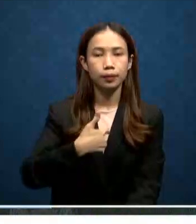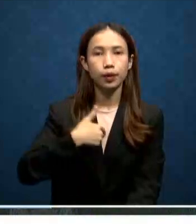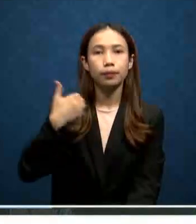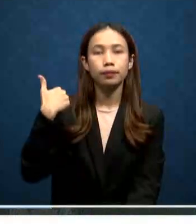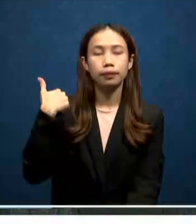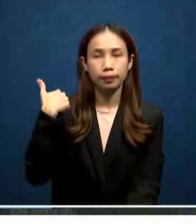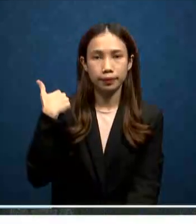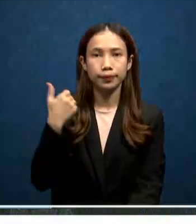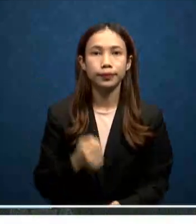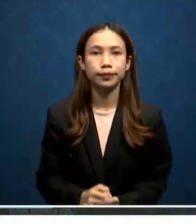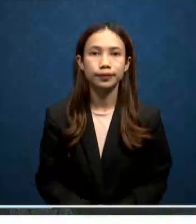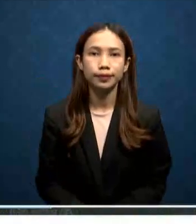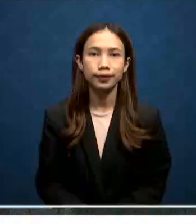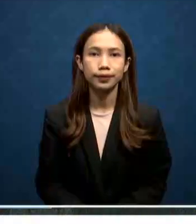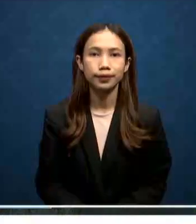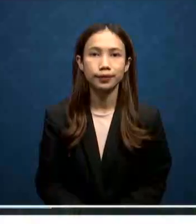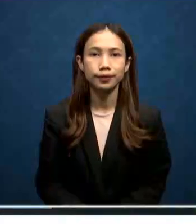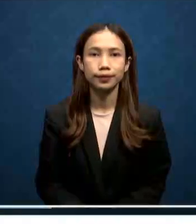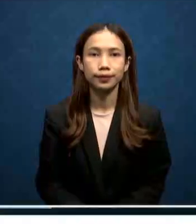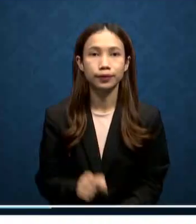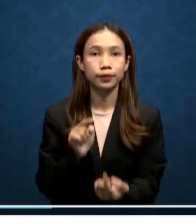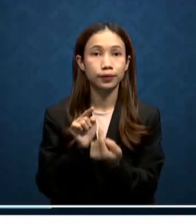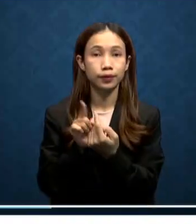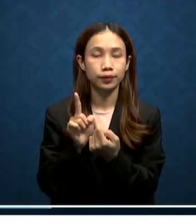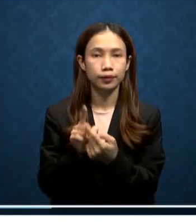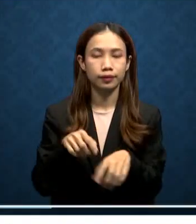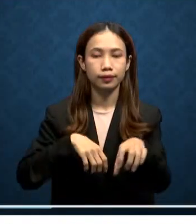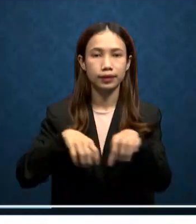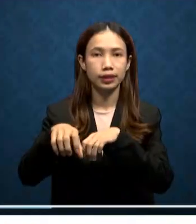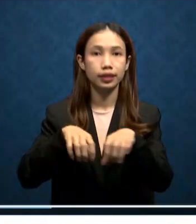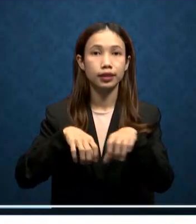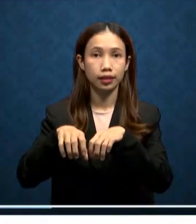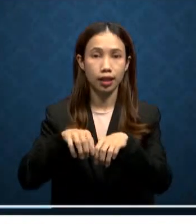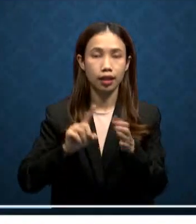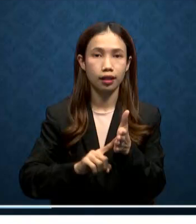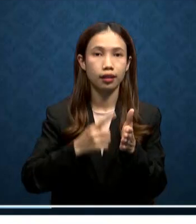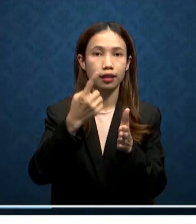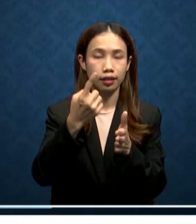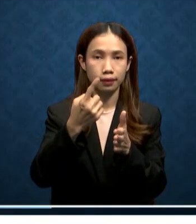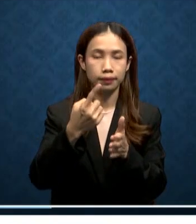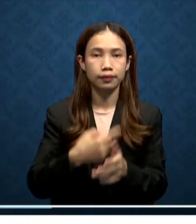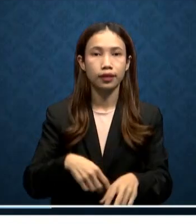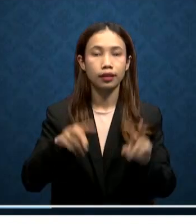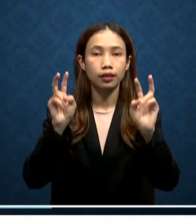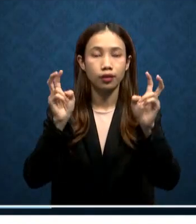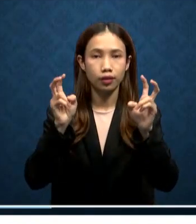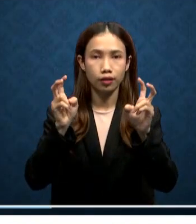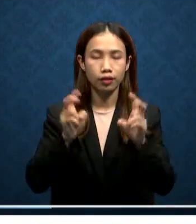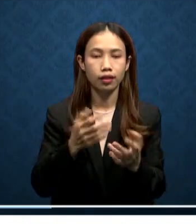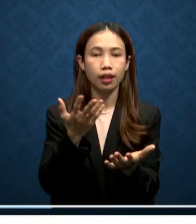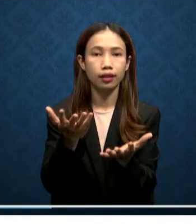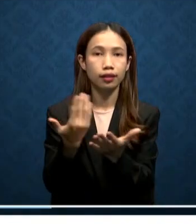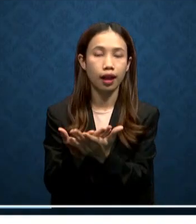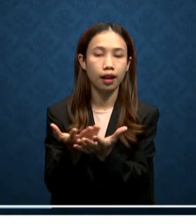หลักๆนะฮะเอ่อในเรื่องของเอ่อการบริหารงานเริ่มตั้งแต่เรื่องของรายรับราย